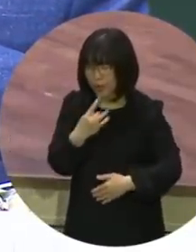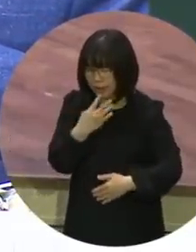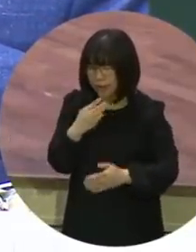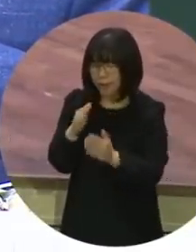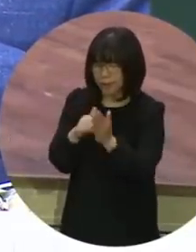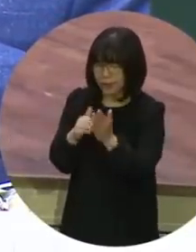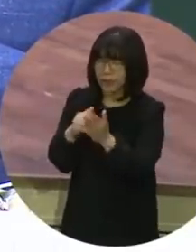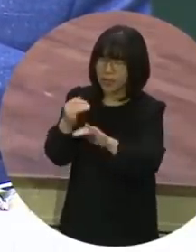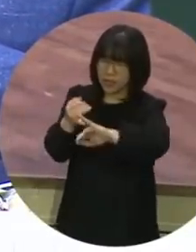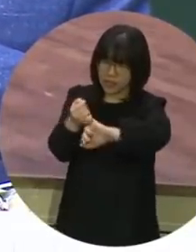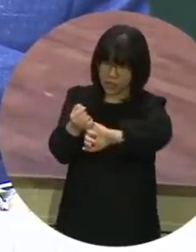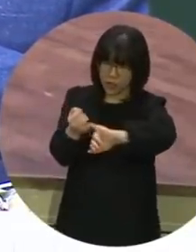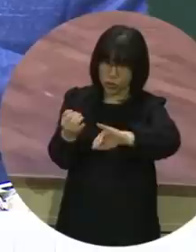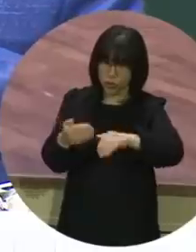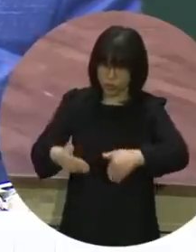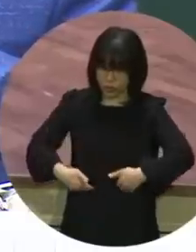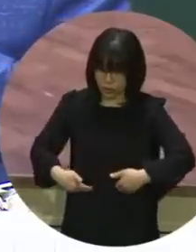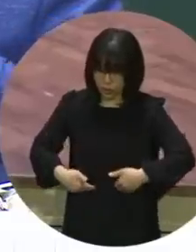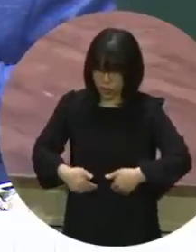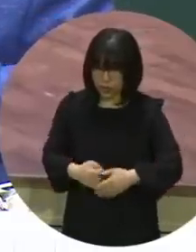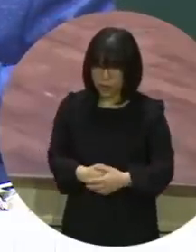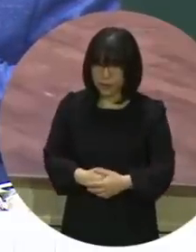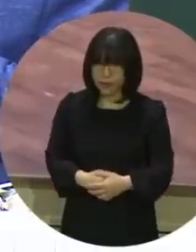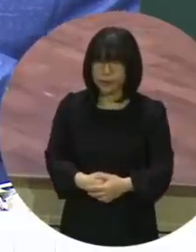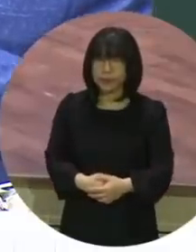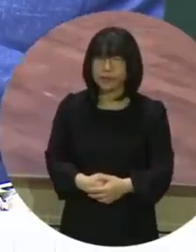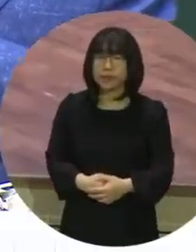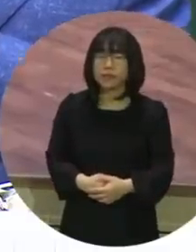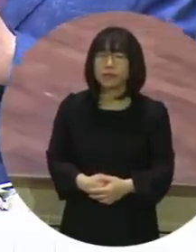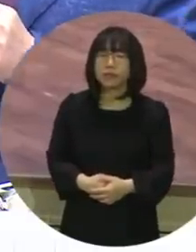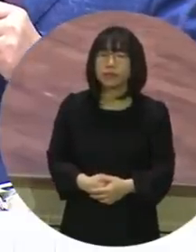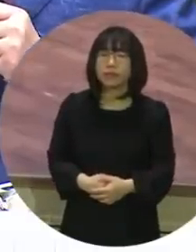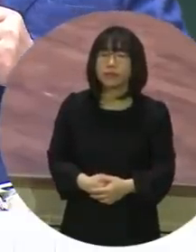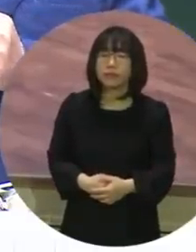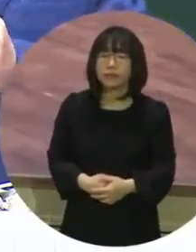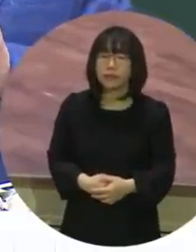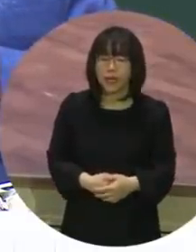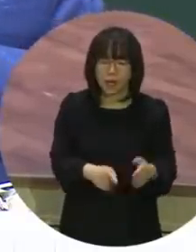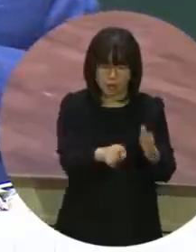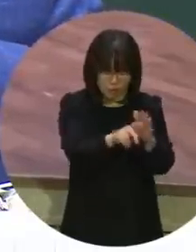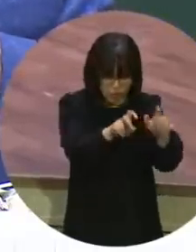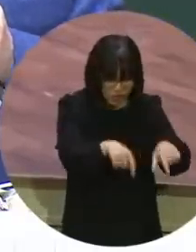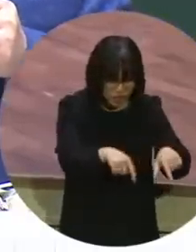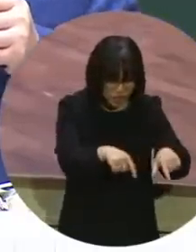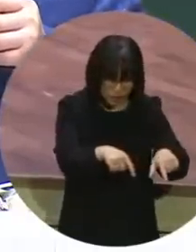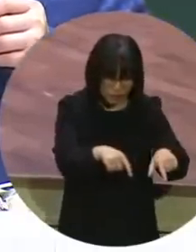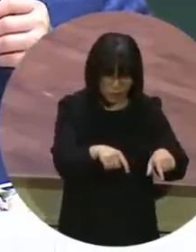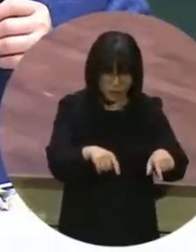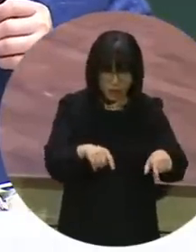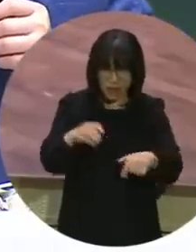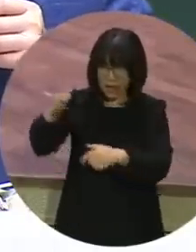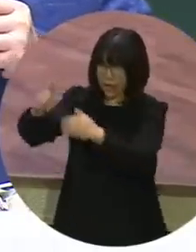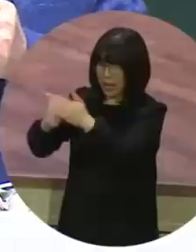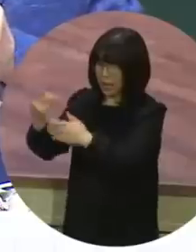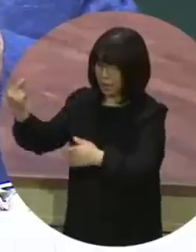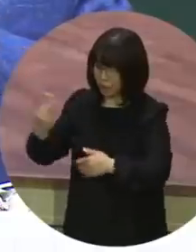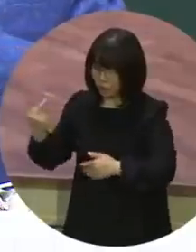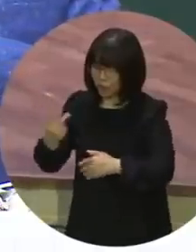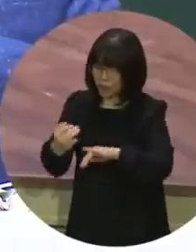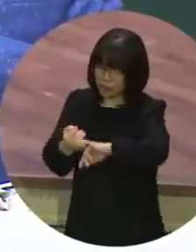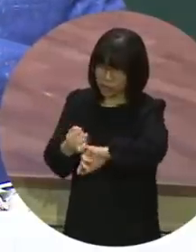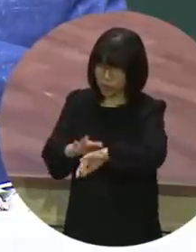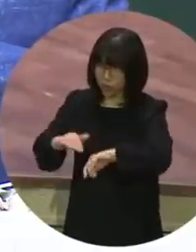그래요. 서론 인생 사는 사람들이 이거 몰라요. 이 불신자들 몰라요. 눈에 보이는 그가 사는